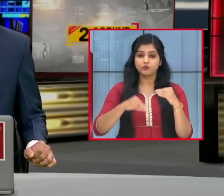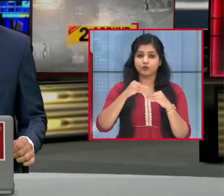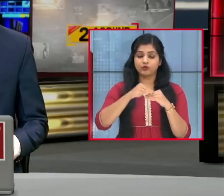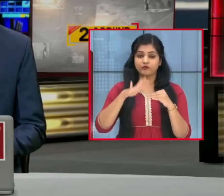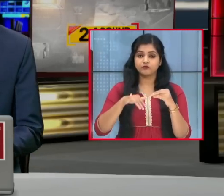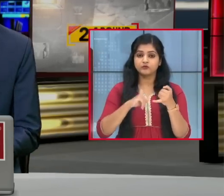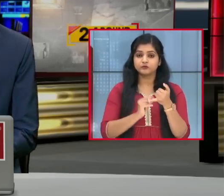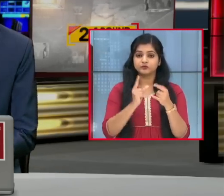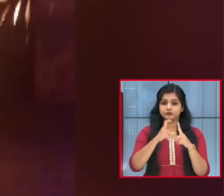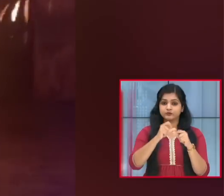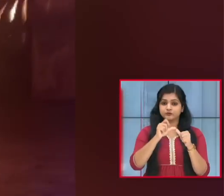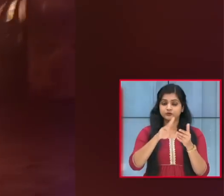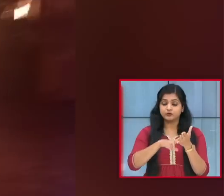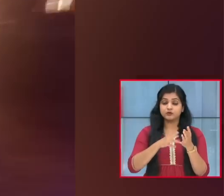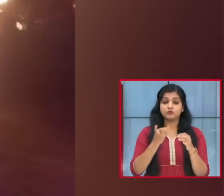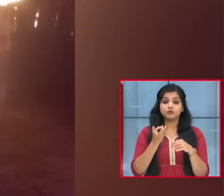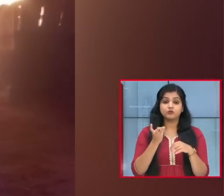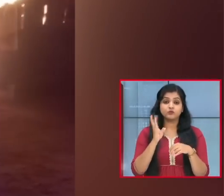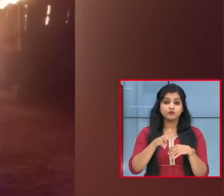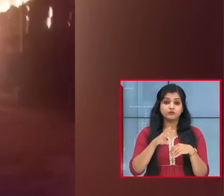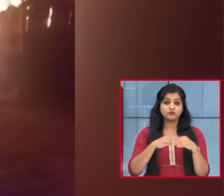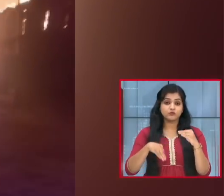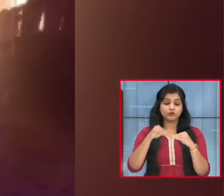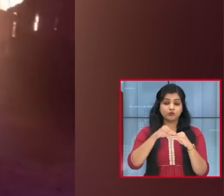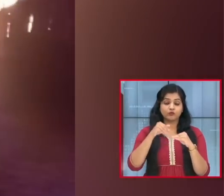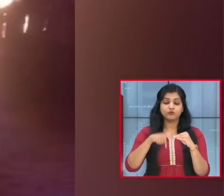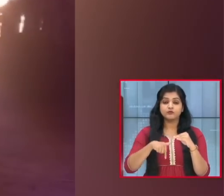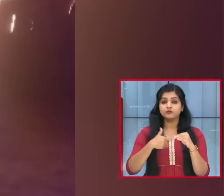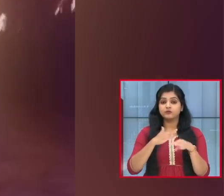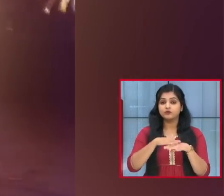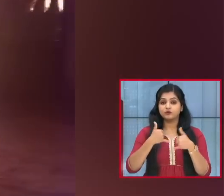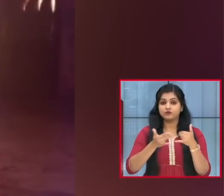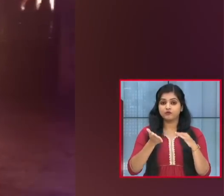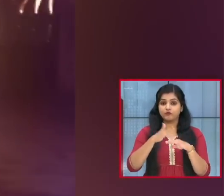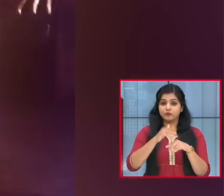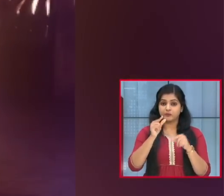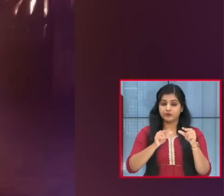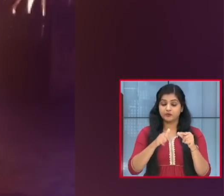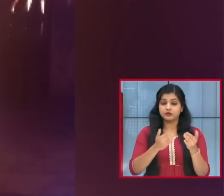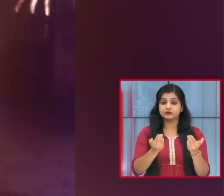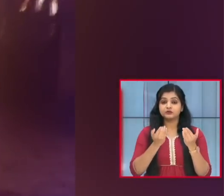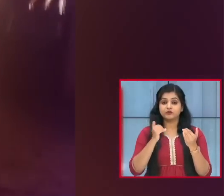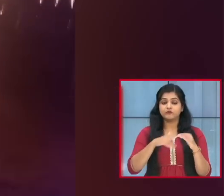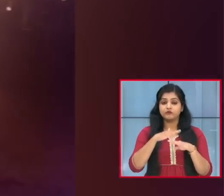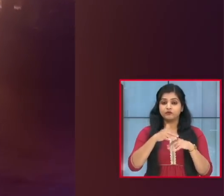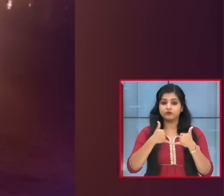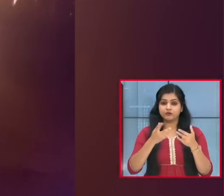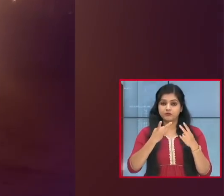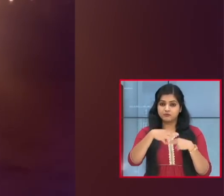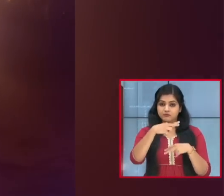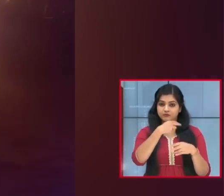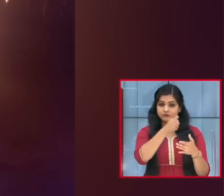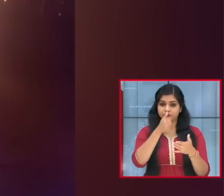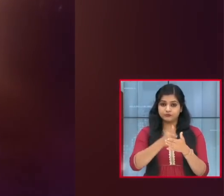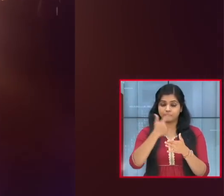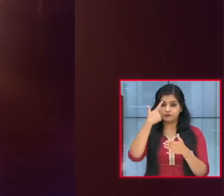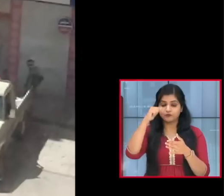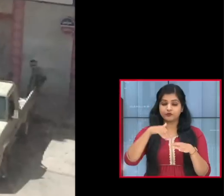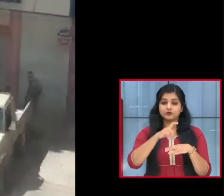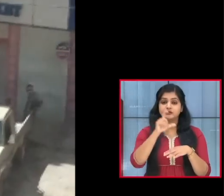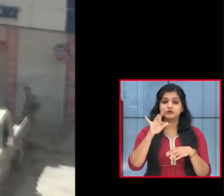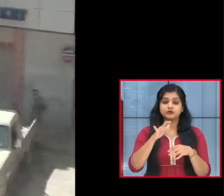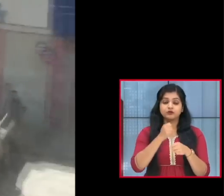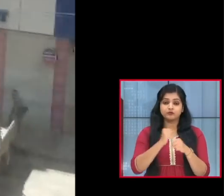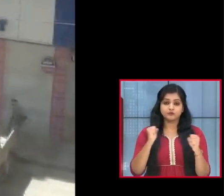സുഡാനിൽ കുടുങ്ങിക്കിടക്കുന്ന ഏതാണ്ട് 3000 ഇന്ത്യക്കാരുണ്ട്. അവരെ അവിടെ നിന്ന് സുരക്ഷിതമായിട്ട് നമ്മുടെ നാട്ടിലേക്ക് എത്തിക്കാൻ വേണ്ടിയിട്ടുള്ള ശ്രമമാണ് കേന്ദ്ര സർക്കാർ